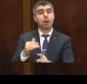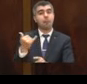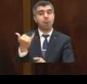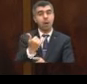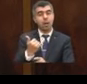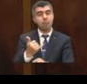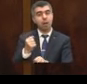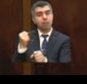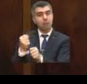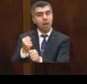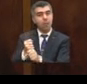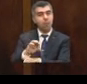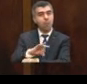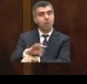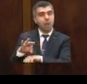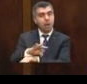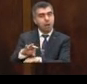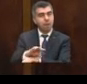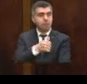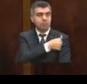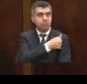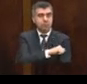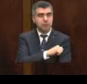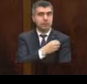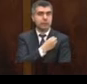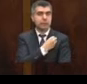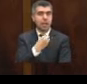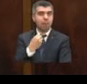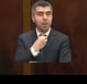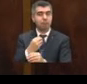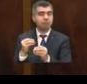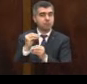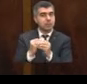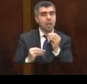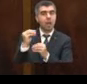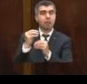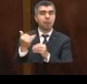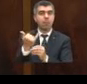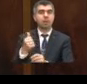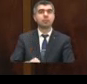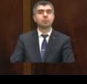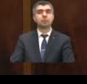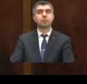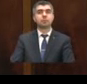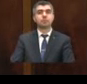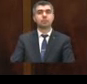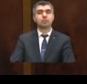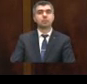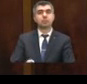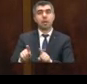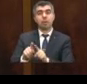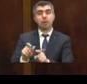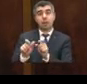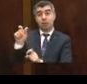البشرية العاملة في هذه المنظومة بالرفع من مردوديتها ومضاعفة أعدادها. والمهنيون يتساءلون هنا هل